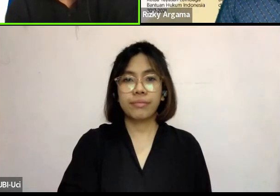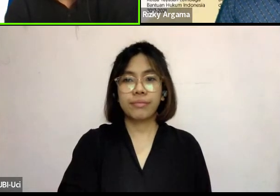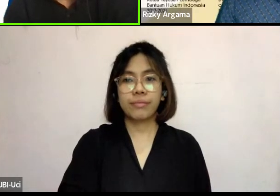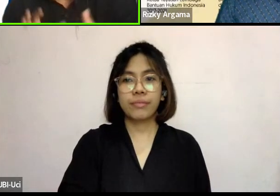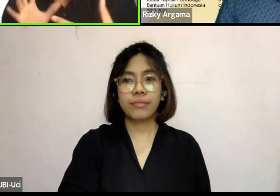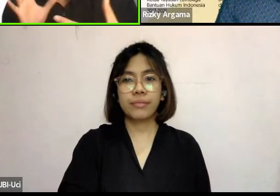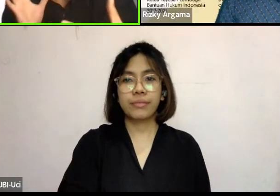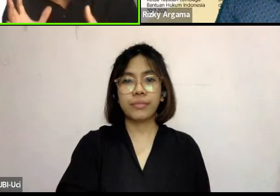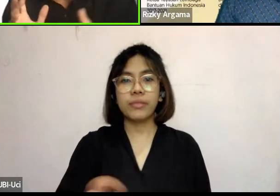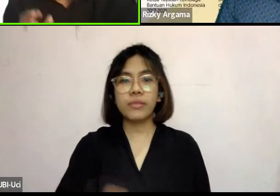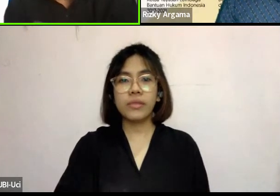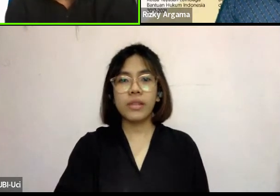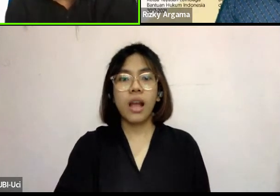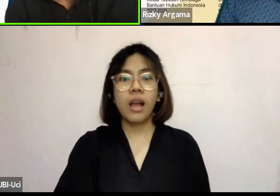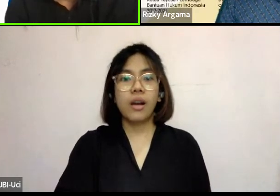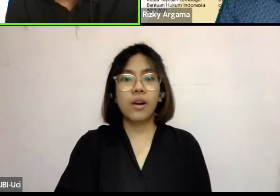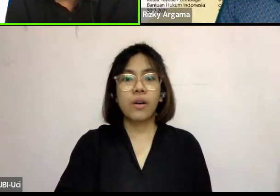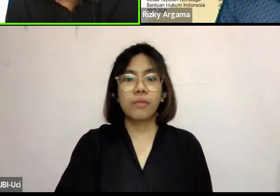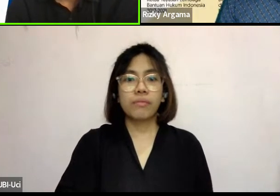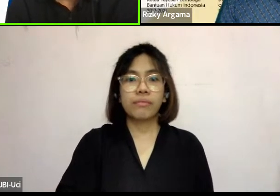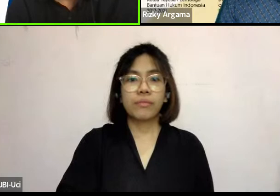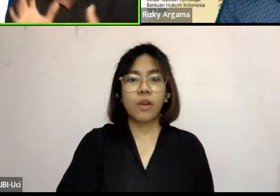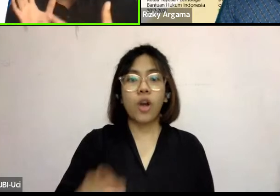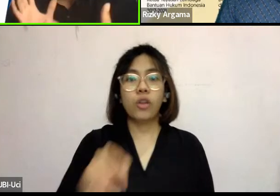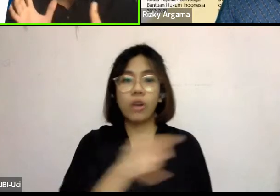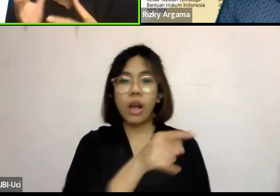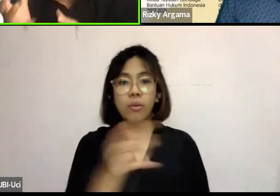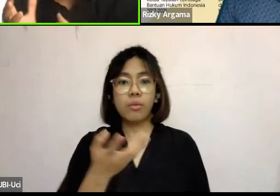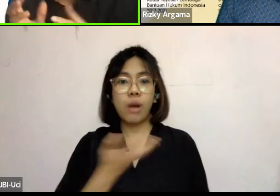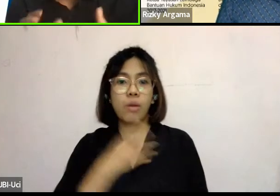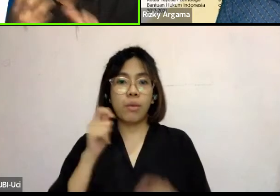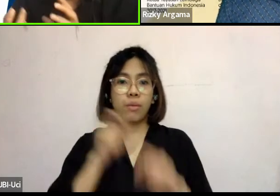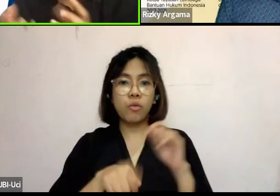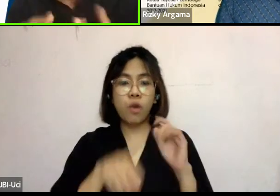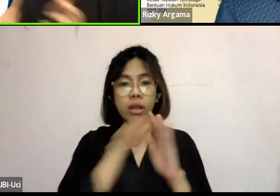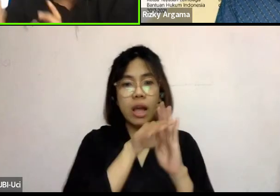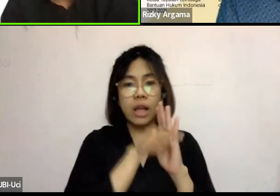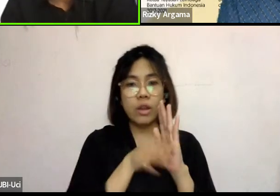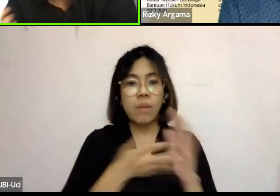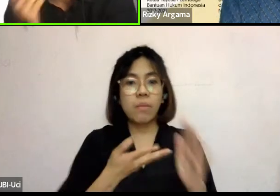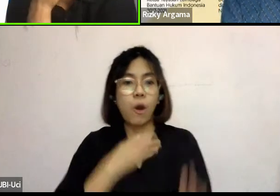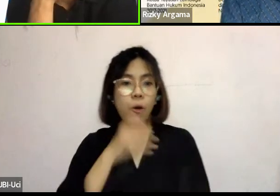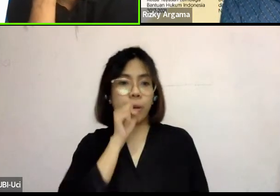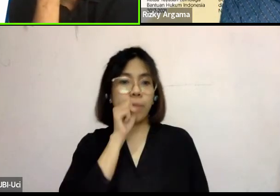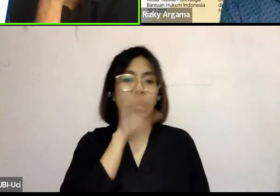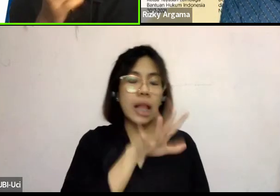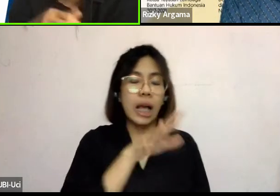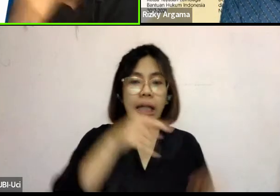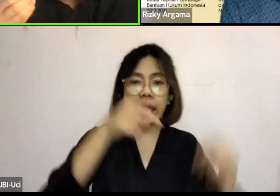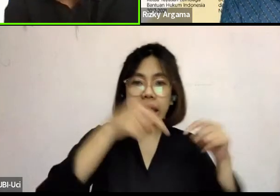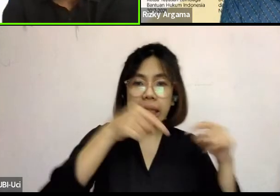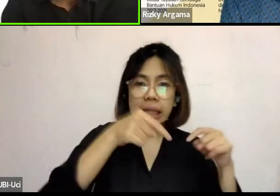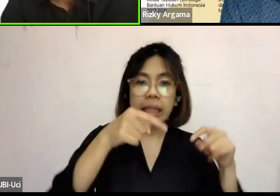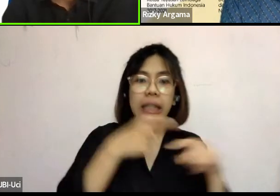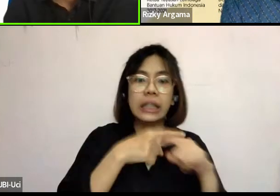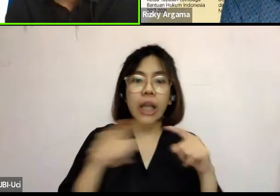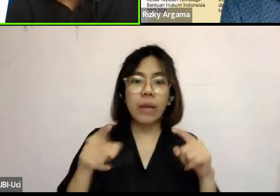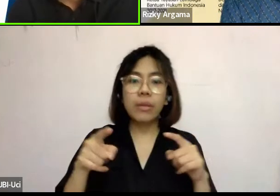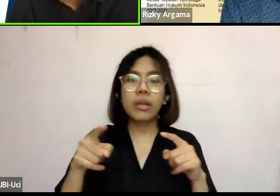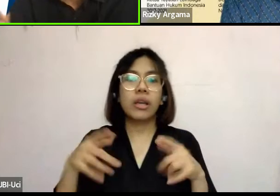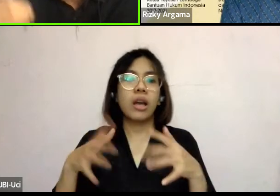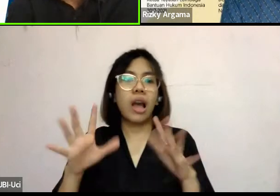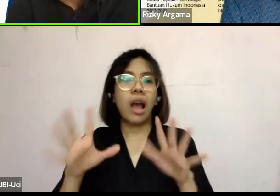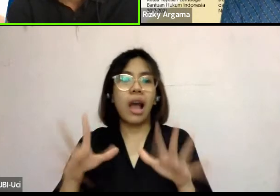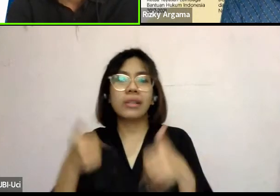kita mau apa merumuskan suatu aturan mau Bilangnya begini nabi sebetulnya hasilnya Apa Bilangnya begini tapi